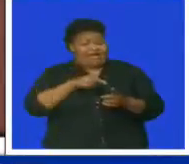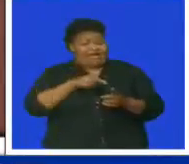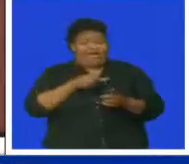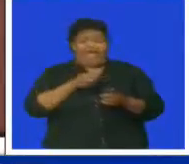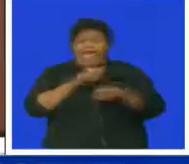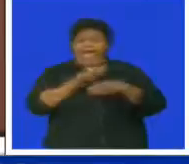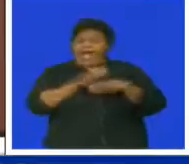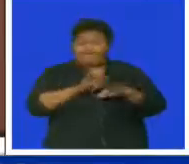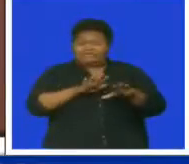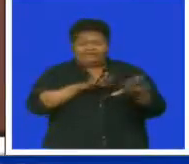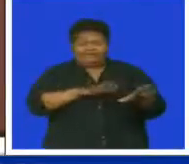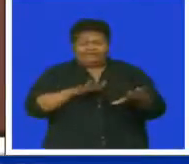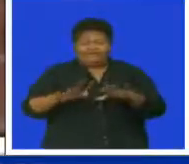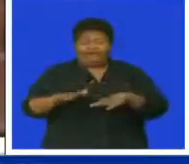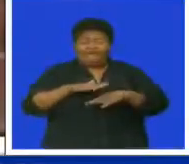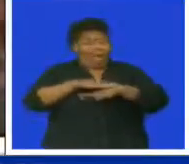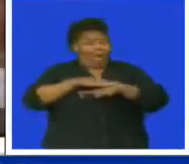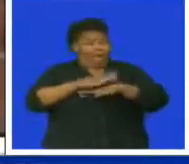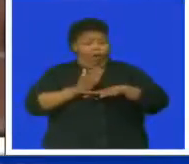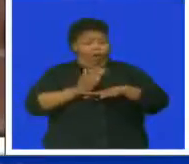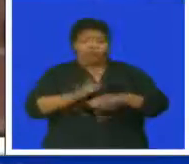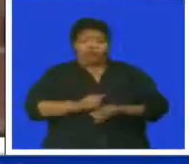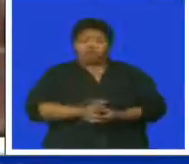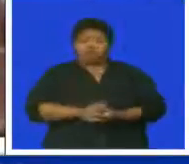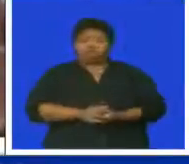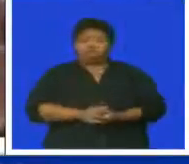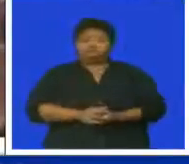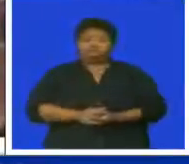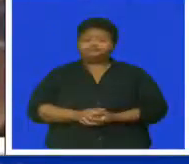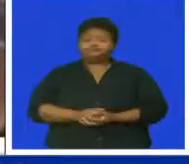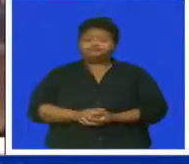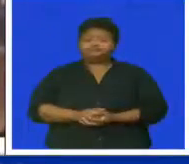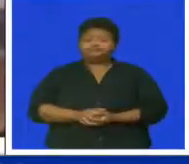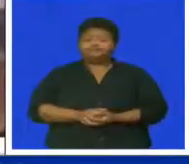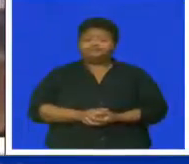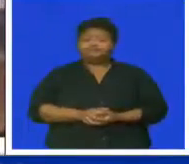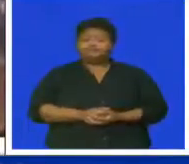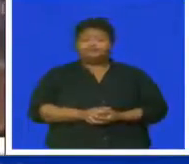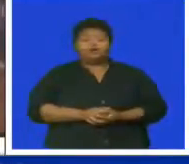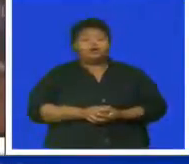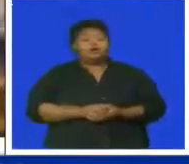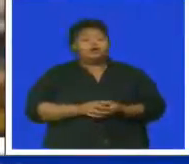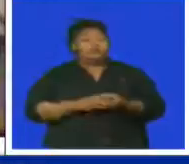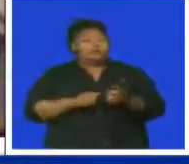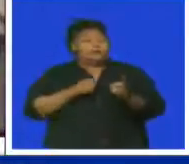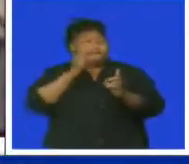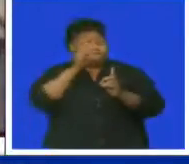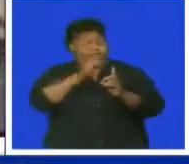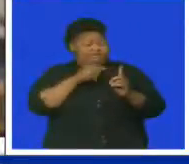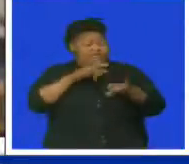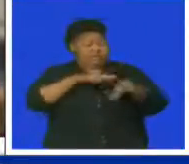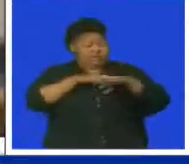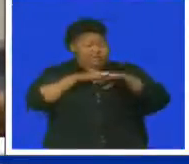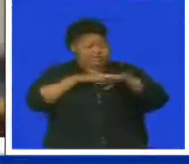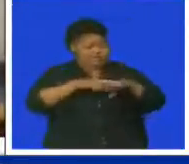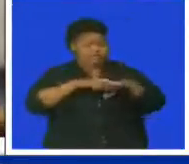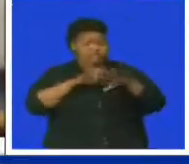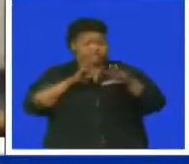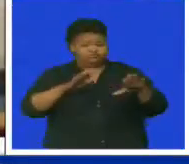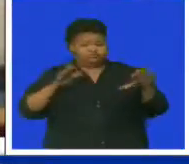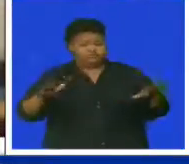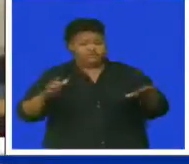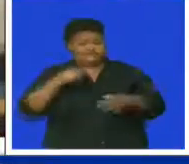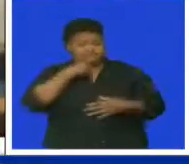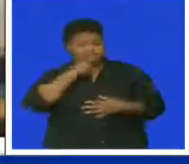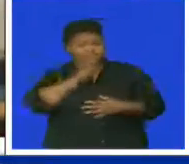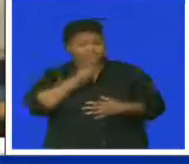bese awareness besangake fiki kahle. Lekisha Gafor lokhulumele bafundzi kuleli kolishi uthi batimisele kubambisa live